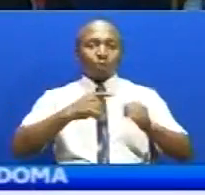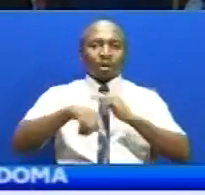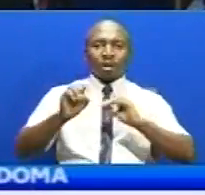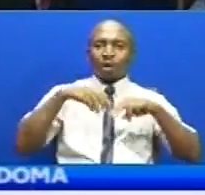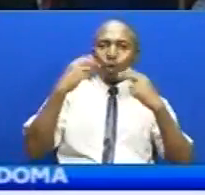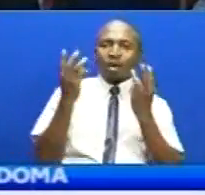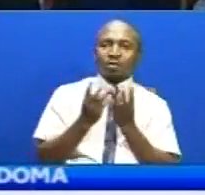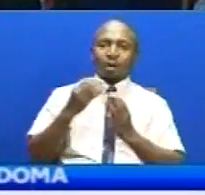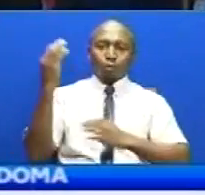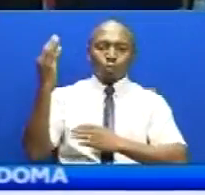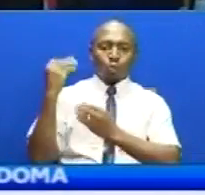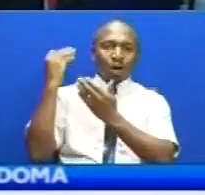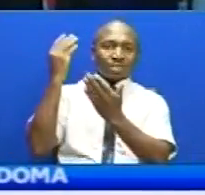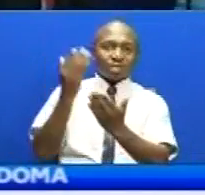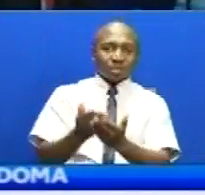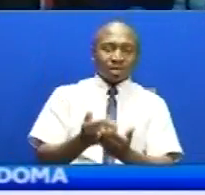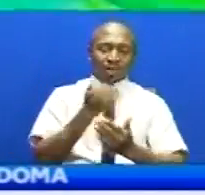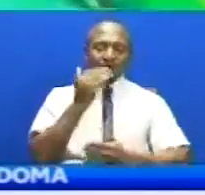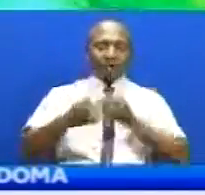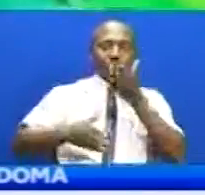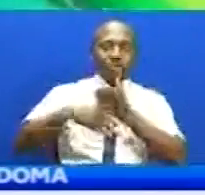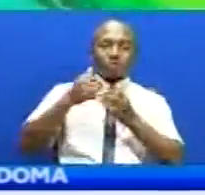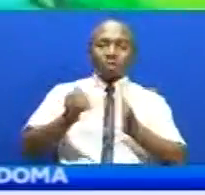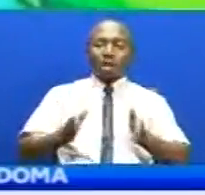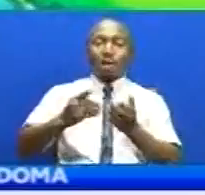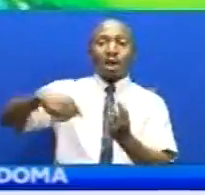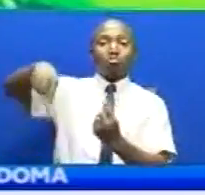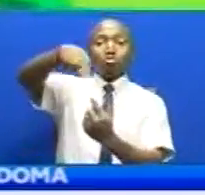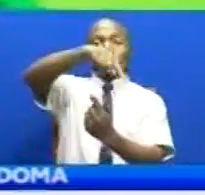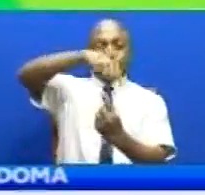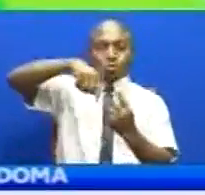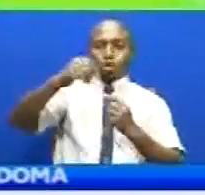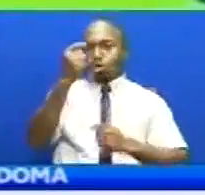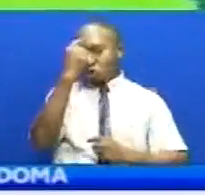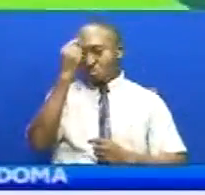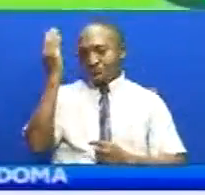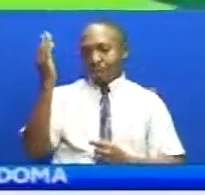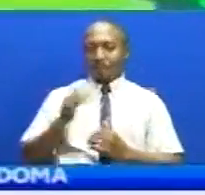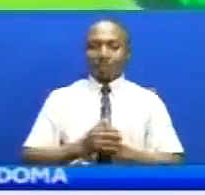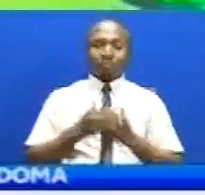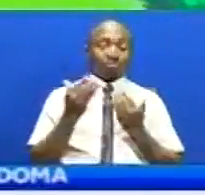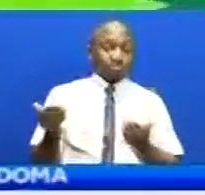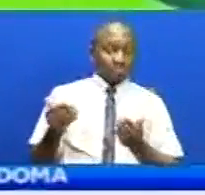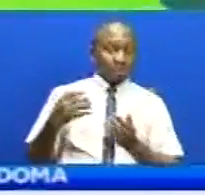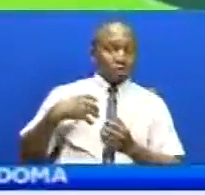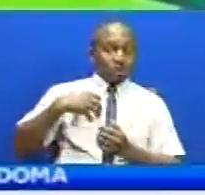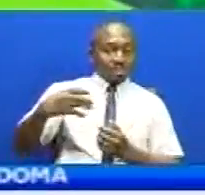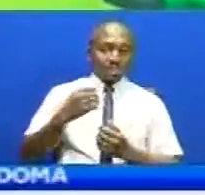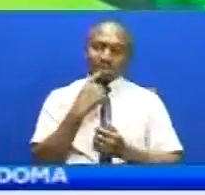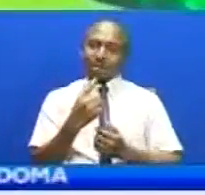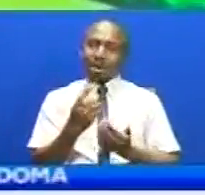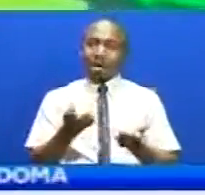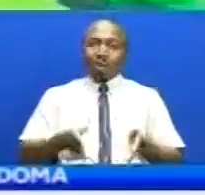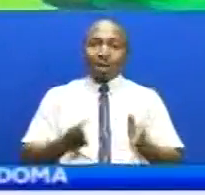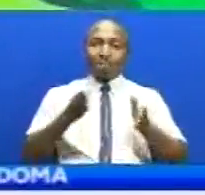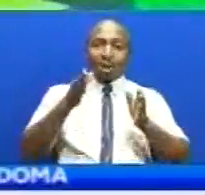ya uwasilishaji taarifa ya ujenzi wa barabara za mzunguko jijini Dodoma. Kwa mujibu wa Waziri Kamwele, barabara hizo